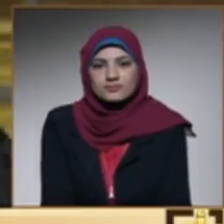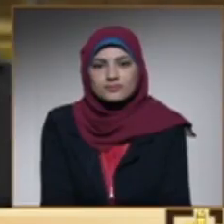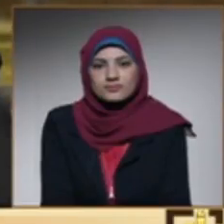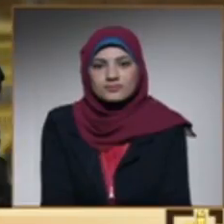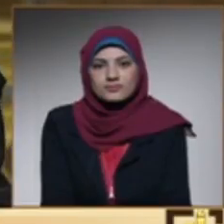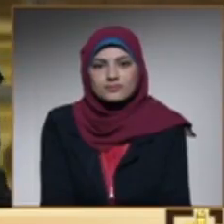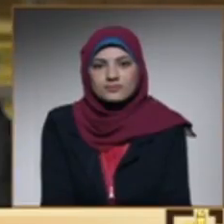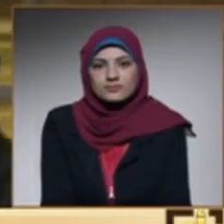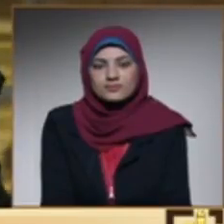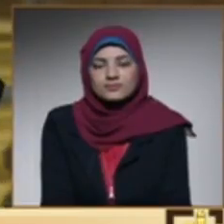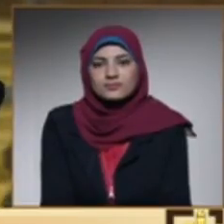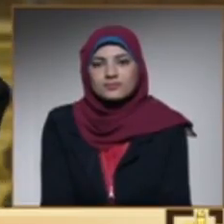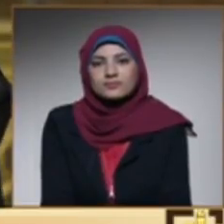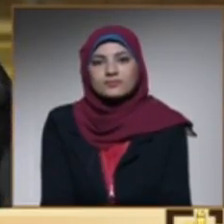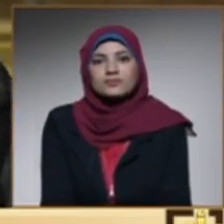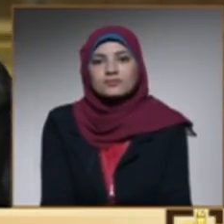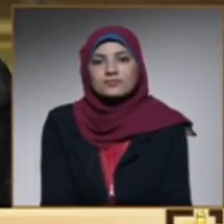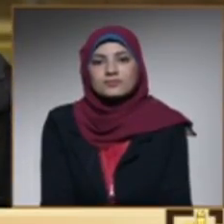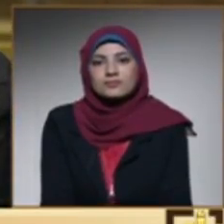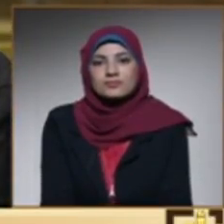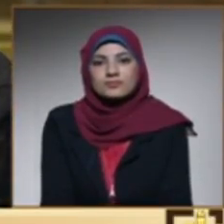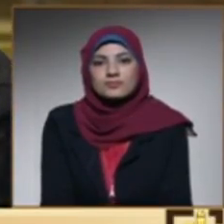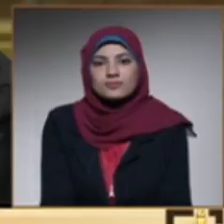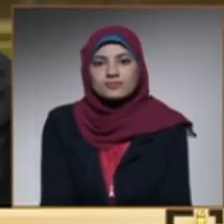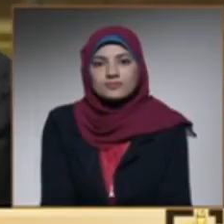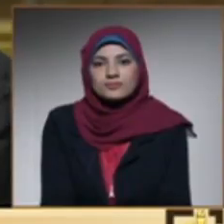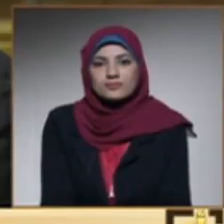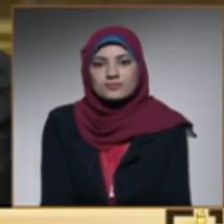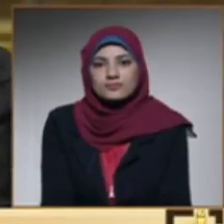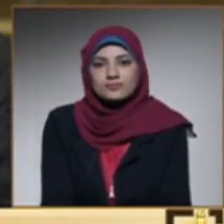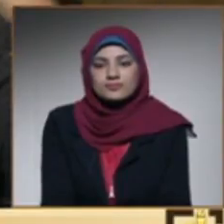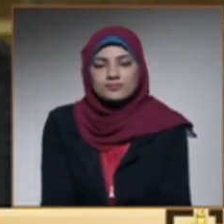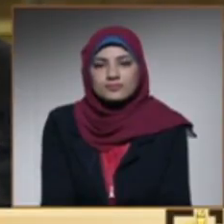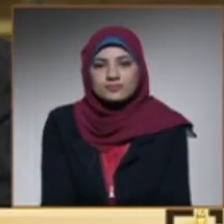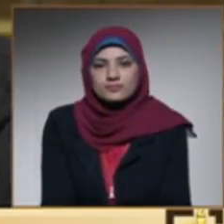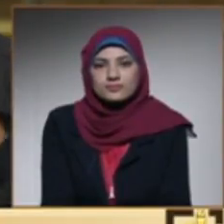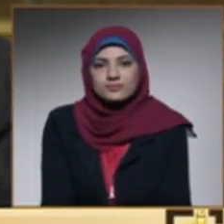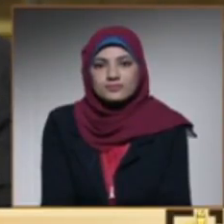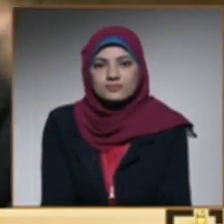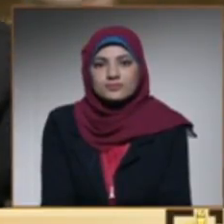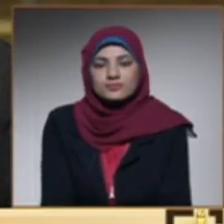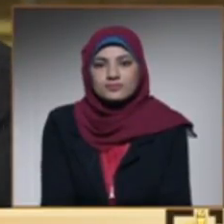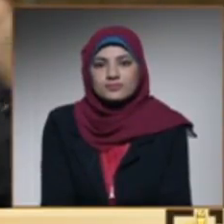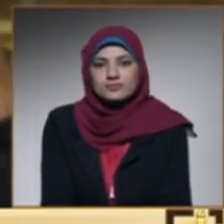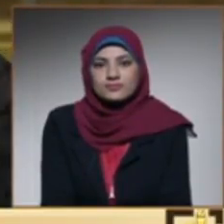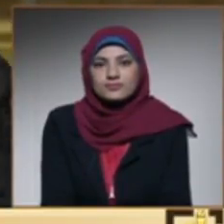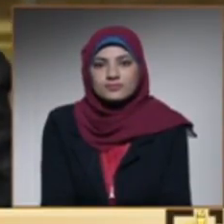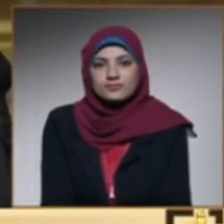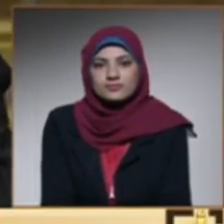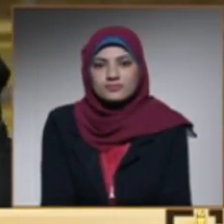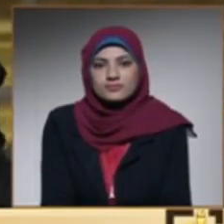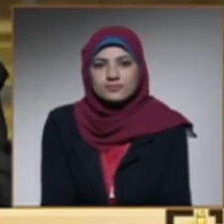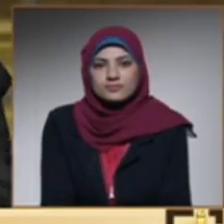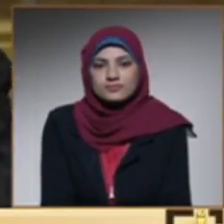حياتنا العاديه بره المعاش اغلب يعني ممكن يوصل ل 700 يورو لغايه 1000 يورو، احنا